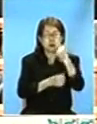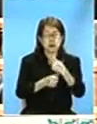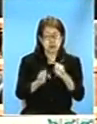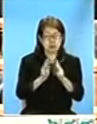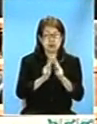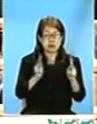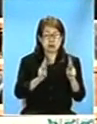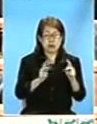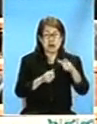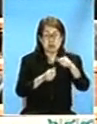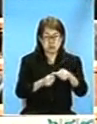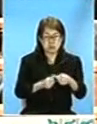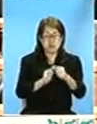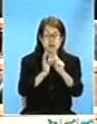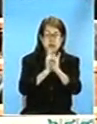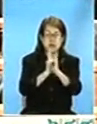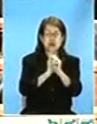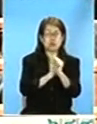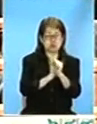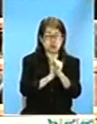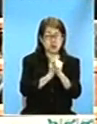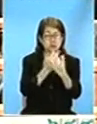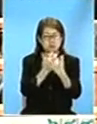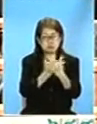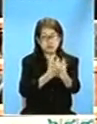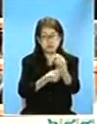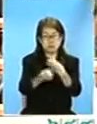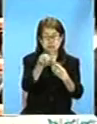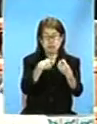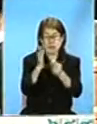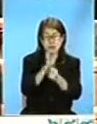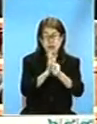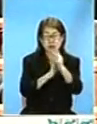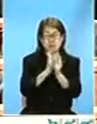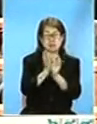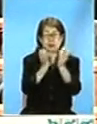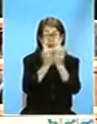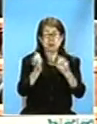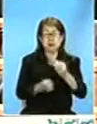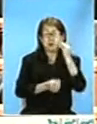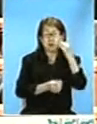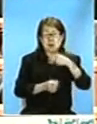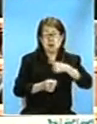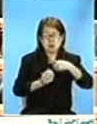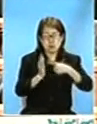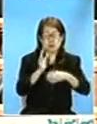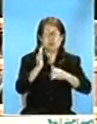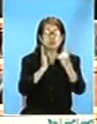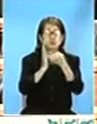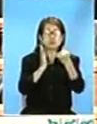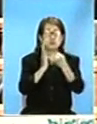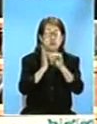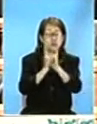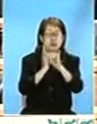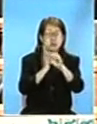ำจังหวัดยโสธรจังหวัดยโสธรไม่เห็นด้วยนะครับผลของการรับฟังความ